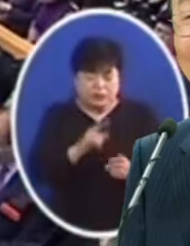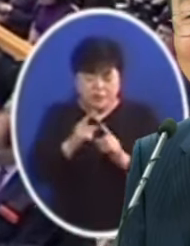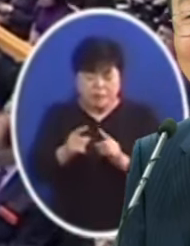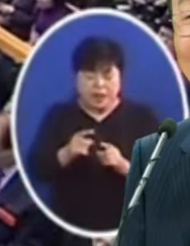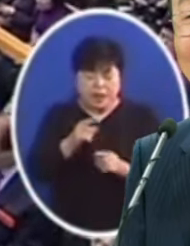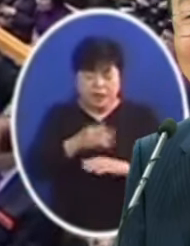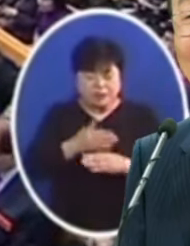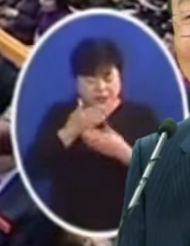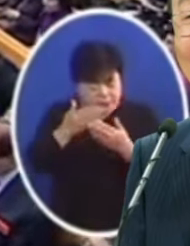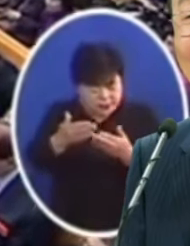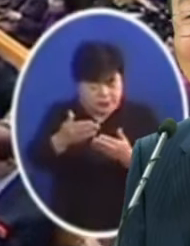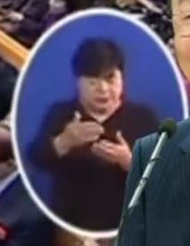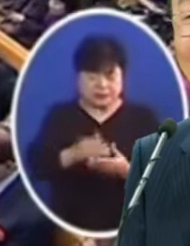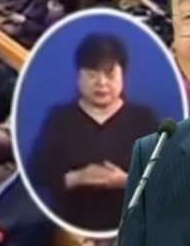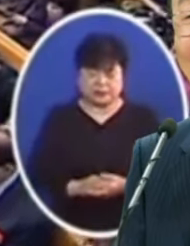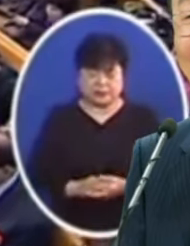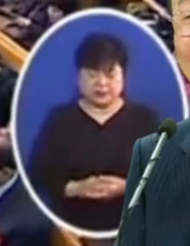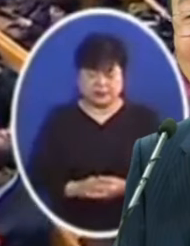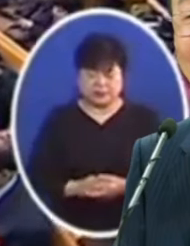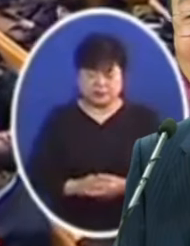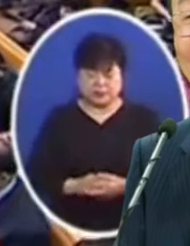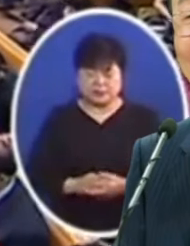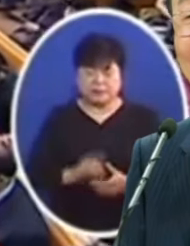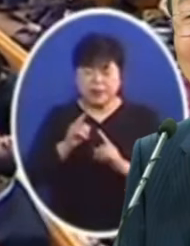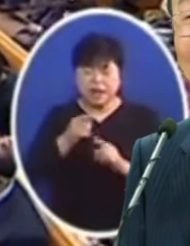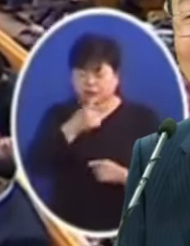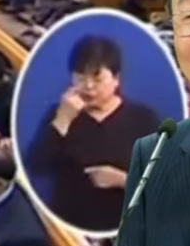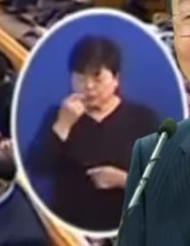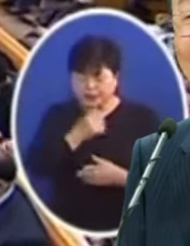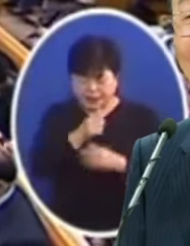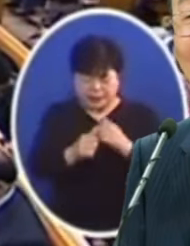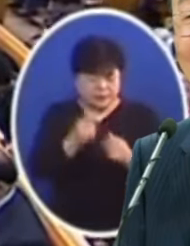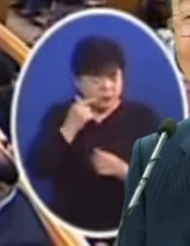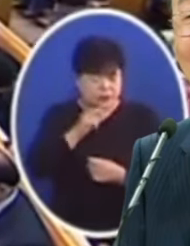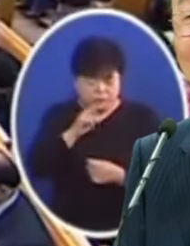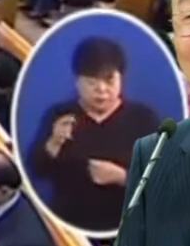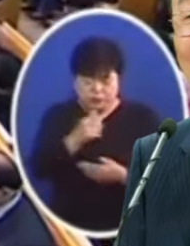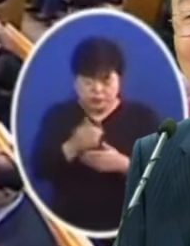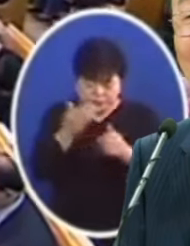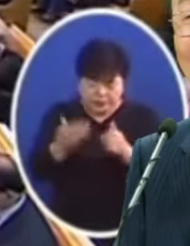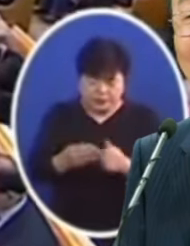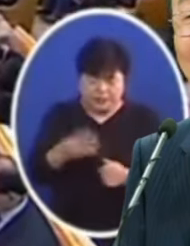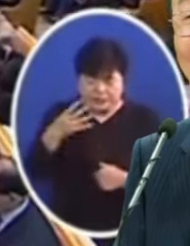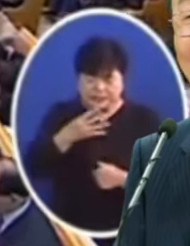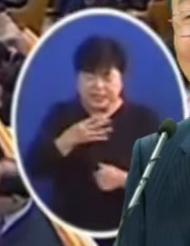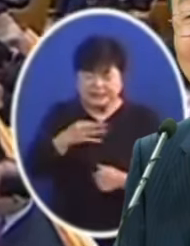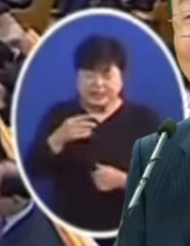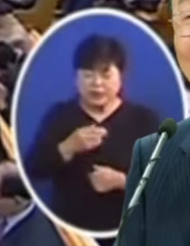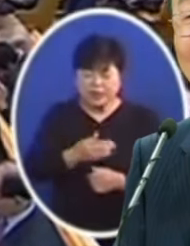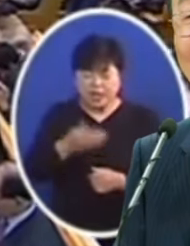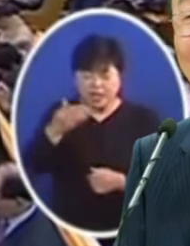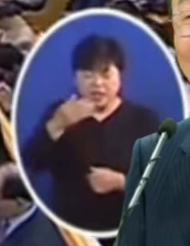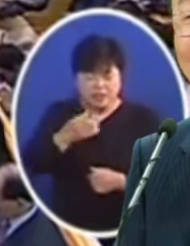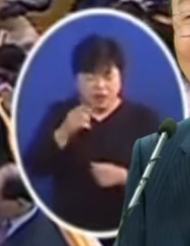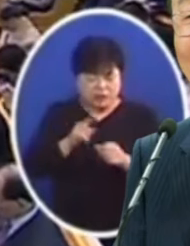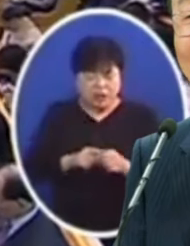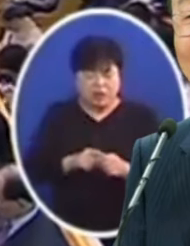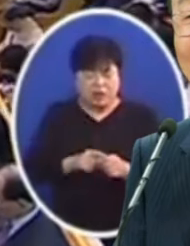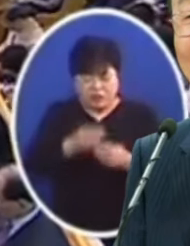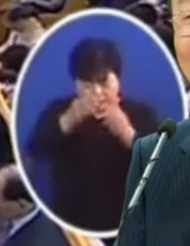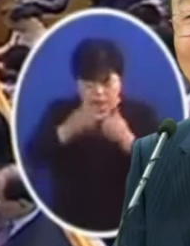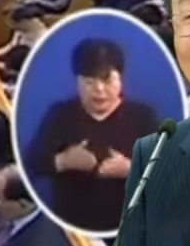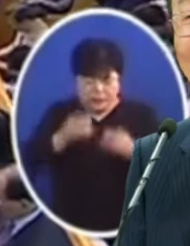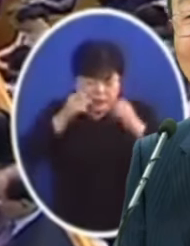다 감사드릴지 이루 형용할 수 없습니다. 우리 아버지여, 주님께서 사체문의 영성을 통해서 우리가